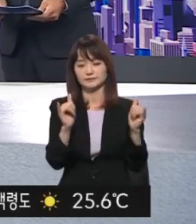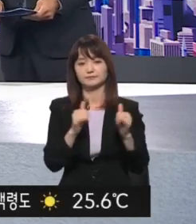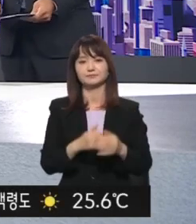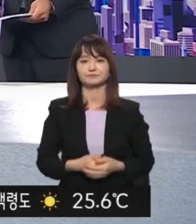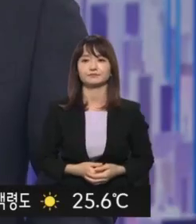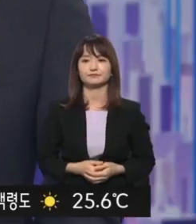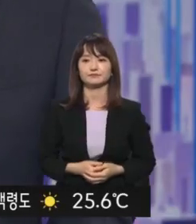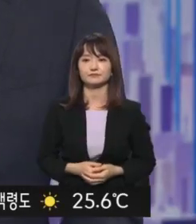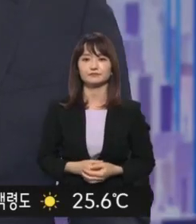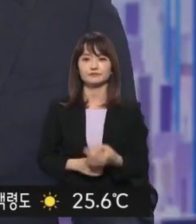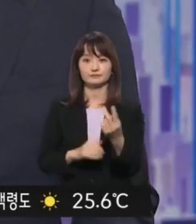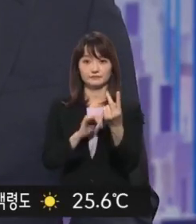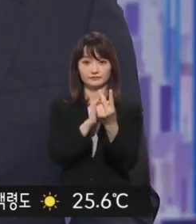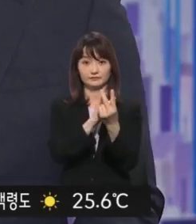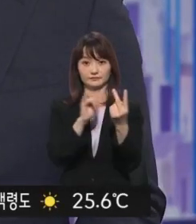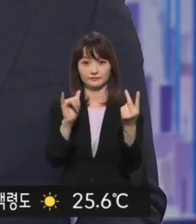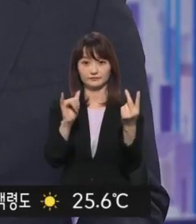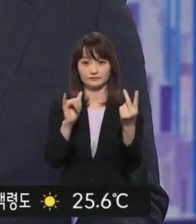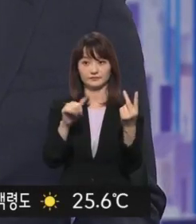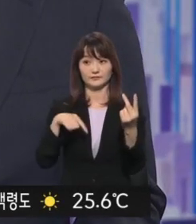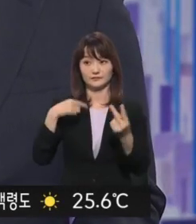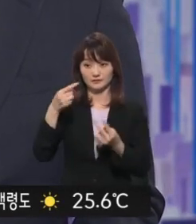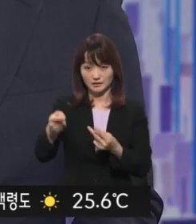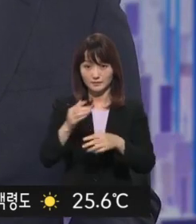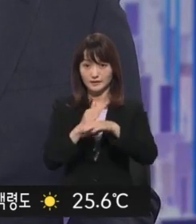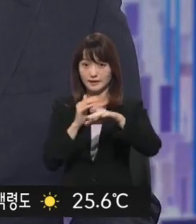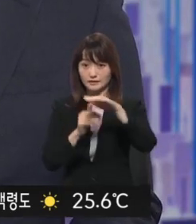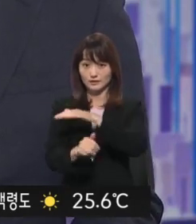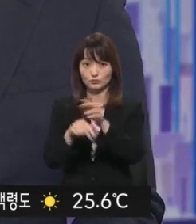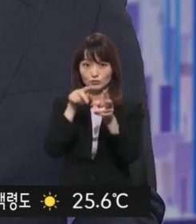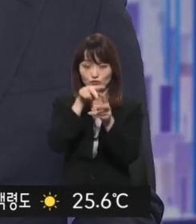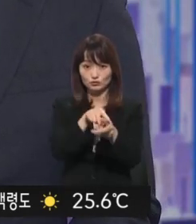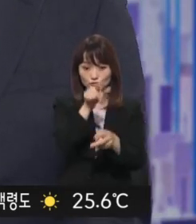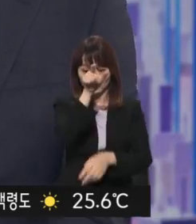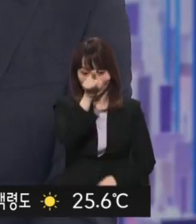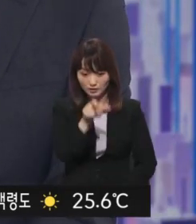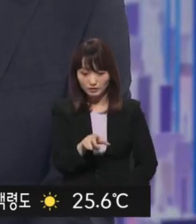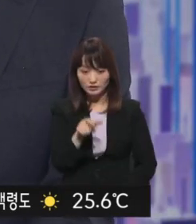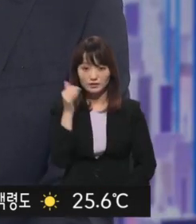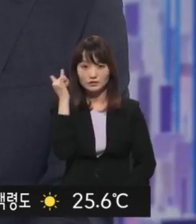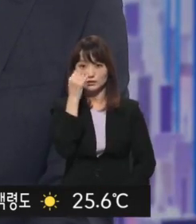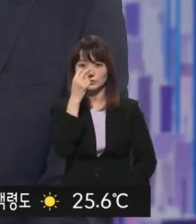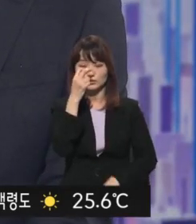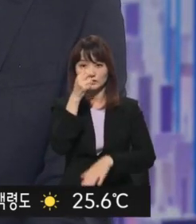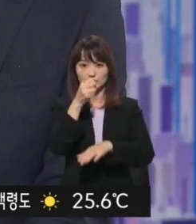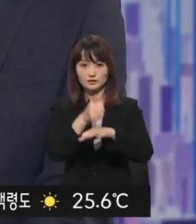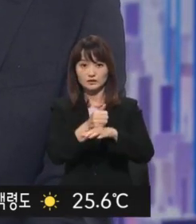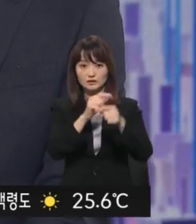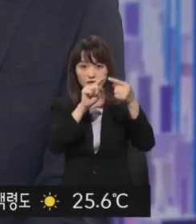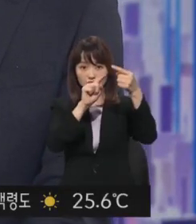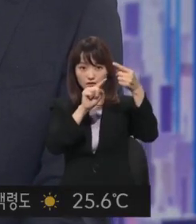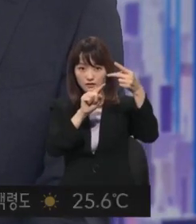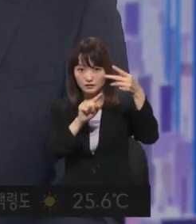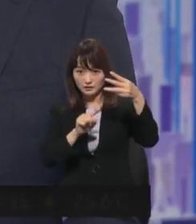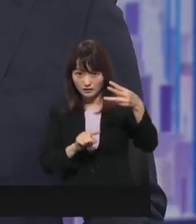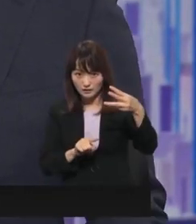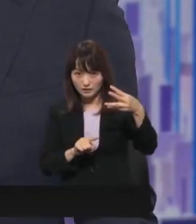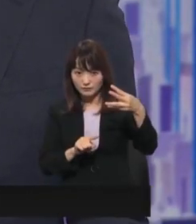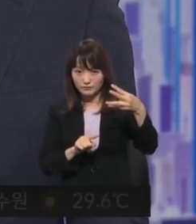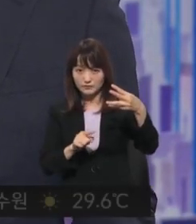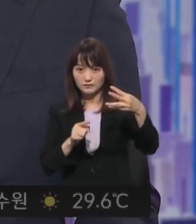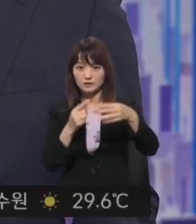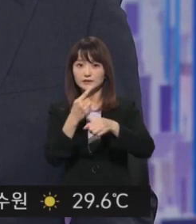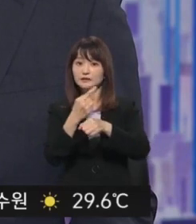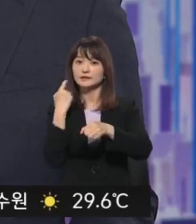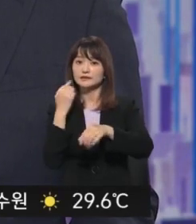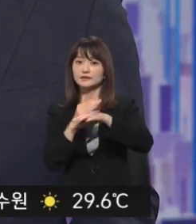그렇습니다 둘다 2 분단 차기 당대표 후보 군의 여론조사도 순위권에 내다가 이미지나 4당 대표 선거에서 맞붙은 바